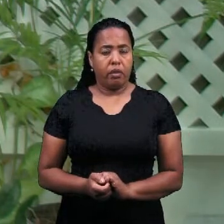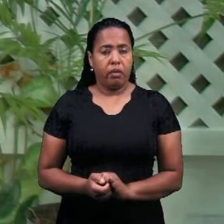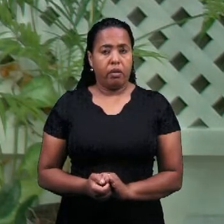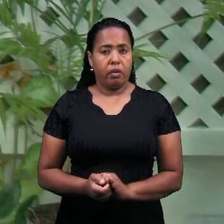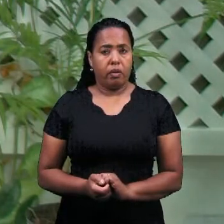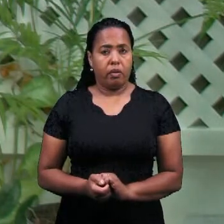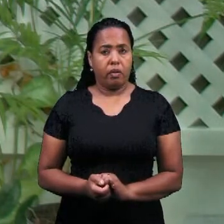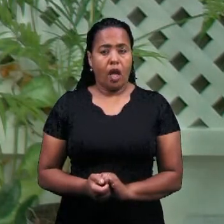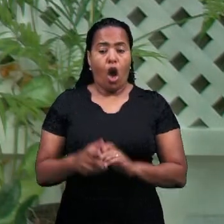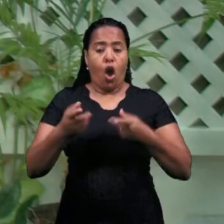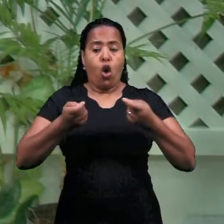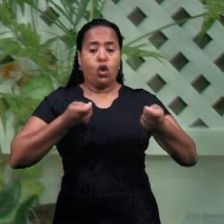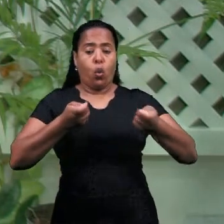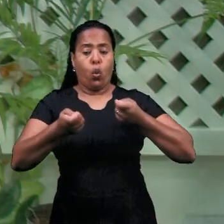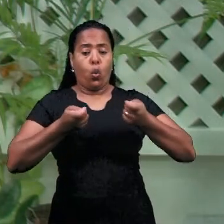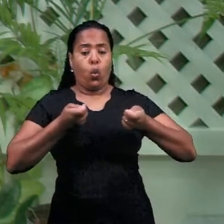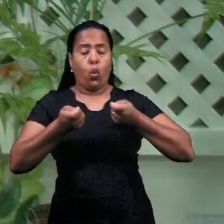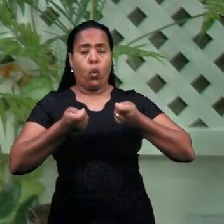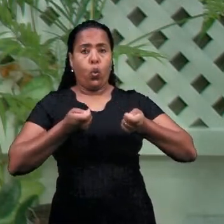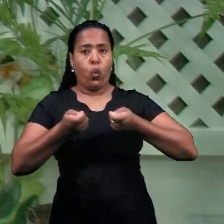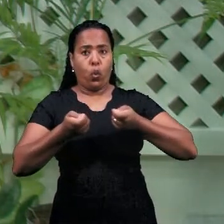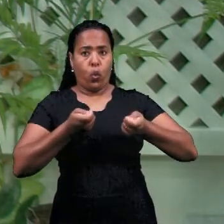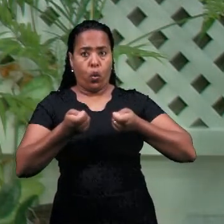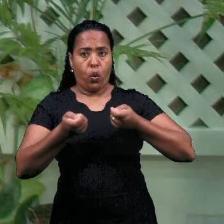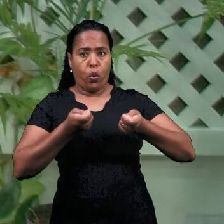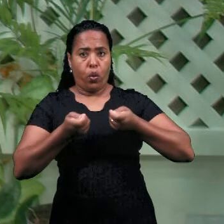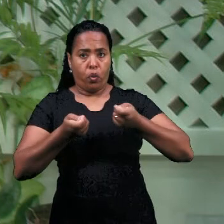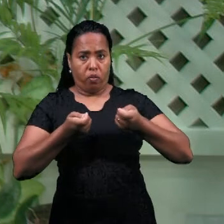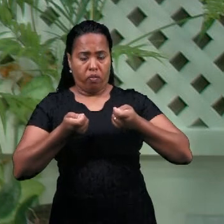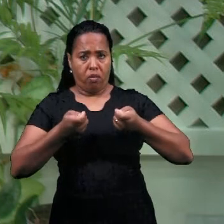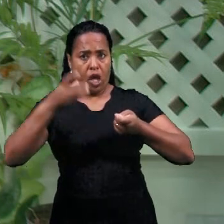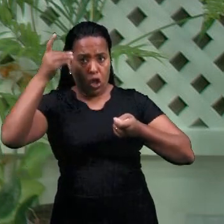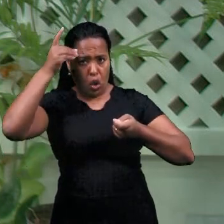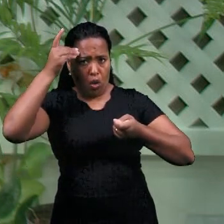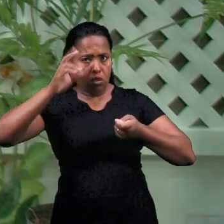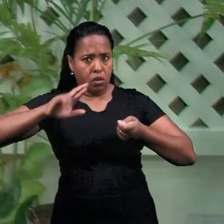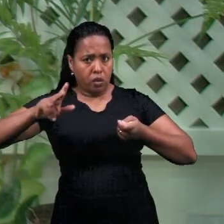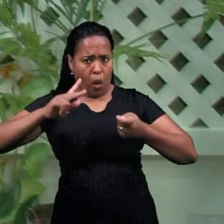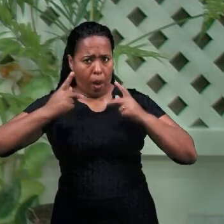est gouverner. Il gouverne les dons, c'est pas prêcher. Il